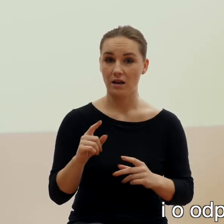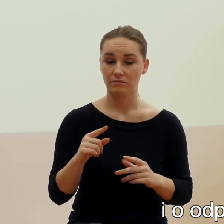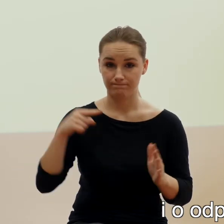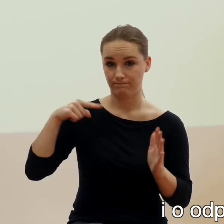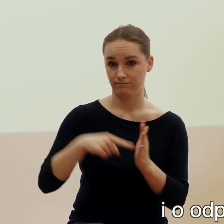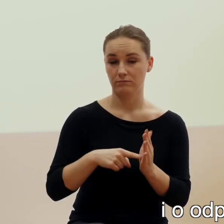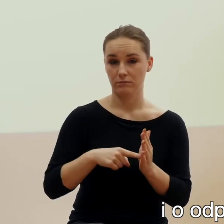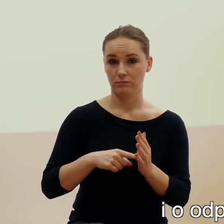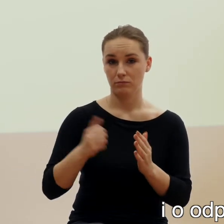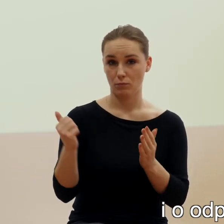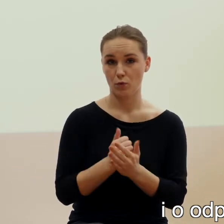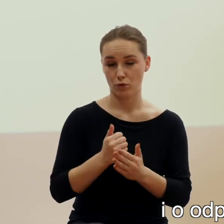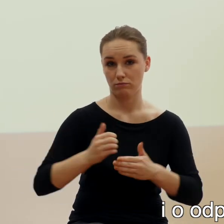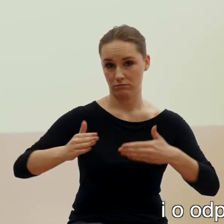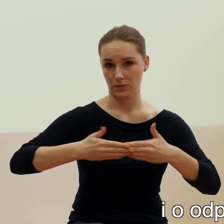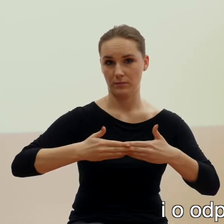o sprawność i o